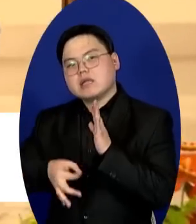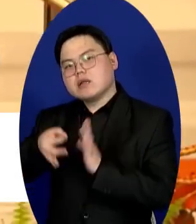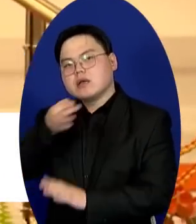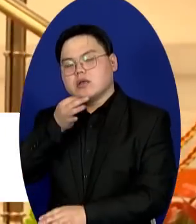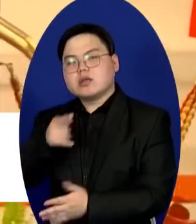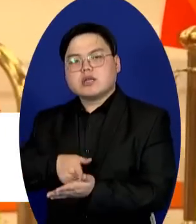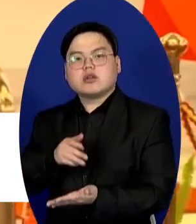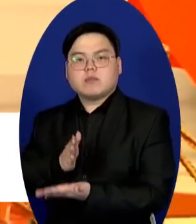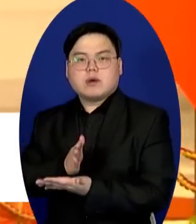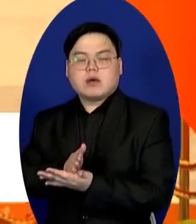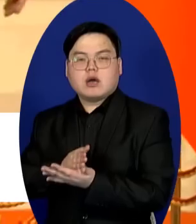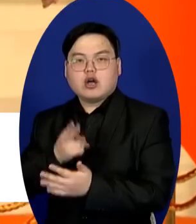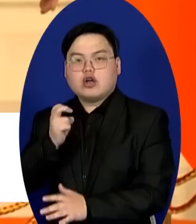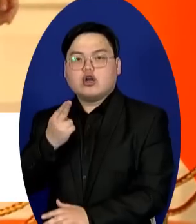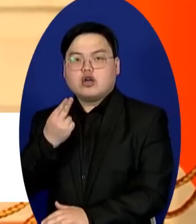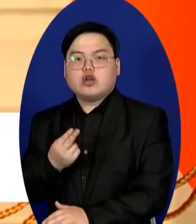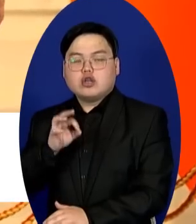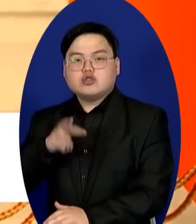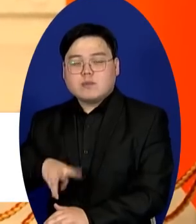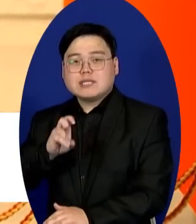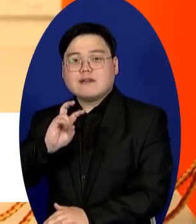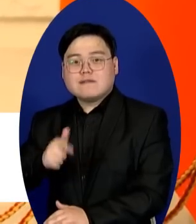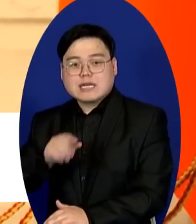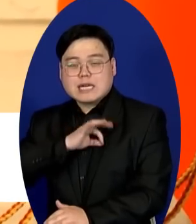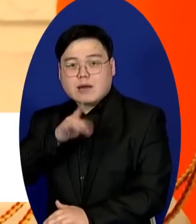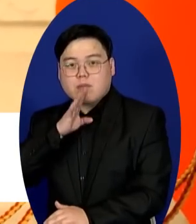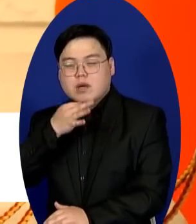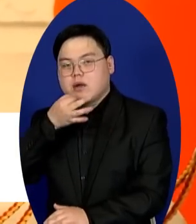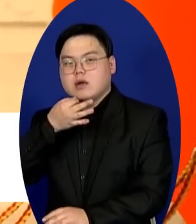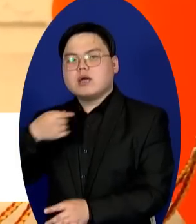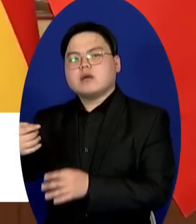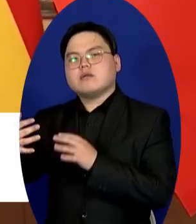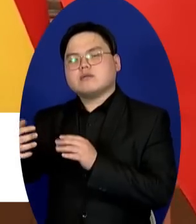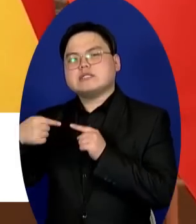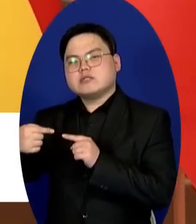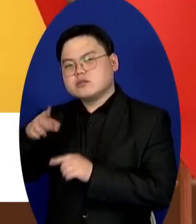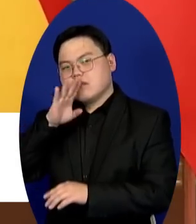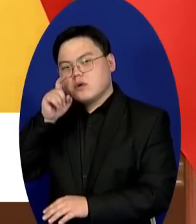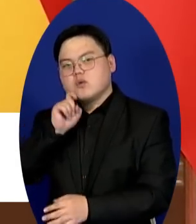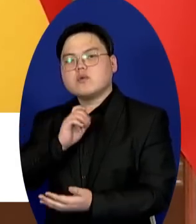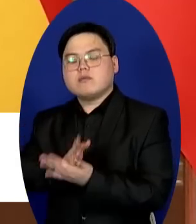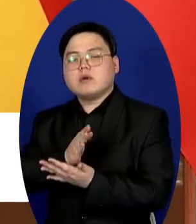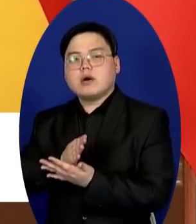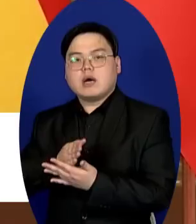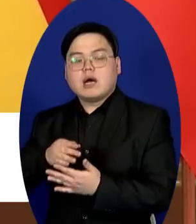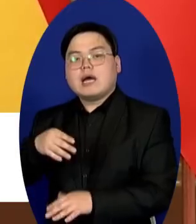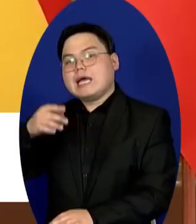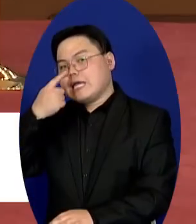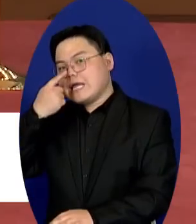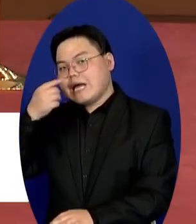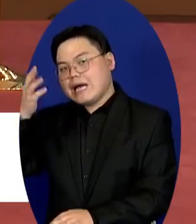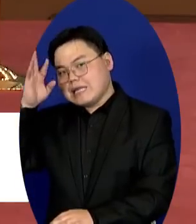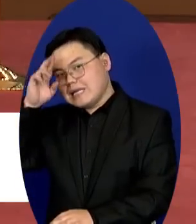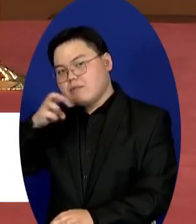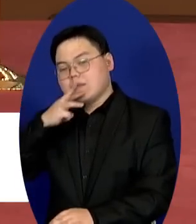бүрдүүлэх ёстой. Мөн цөмийн зөвсөг хэрэглэх хэрэглэхээр сүрдүүлэх явдлыг хамтдаа эсэргүүц хүчтэй гэж Ши Цзиньпин мэдгдсэнийг Хятадын гадаад яамны